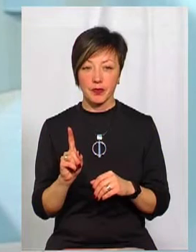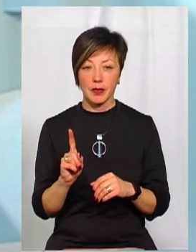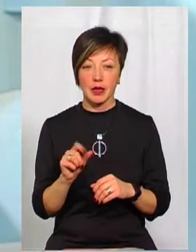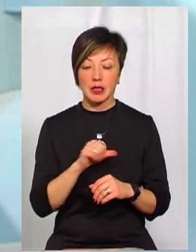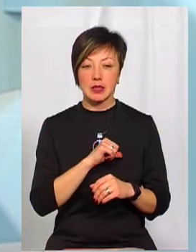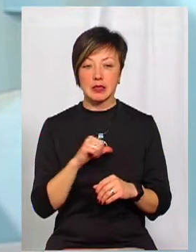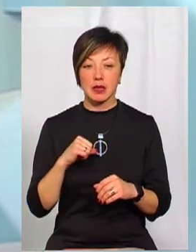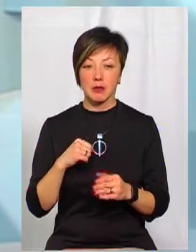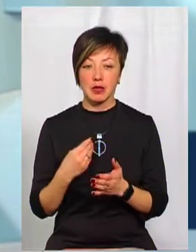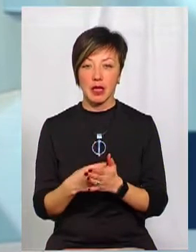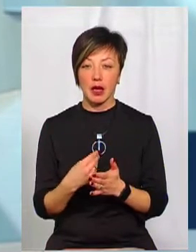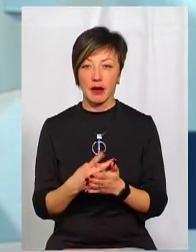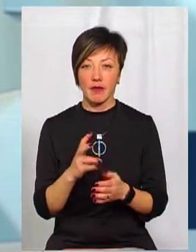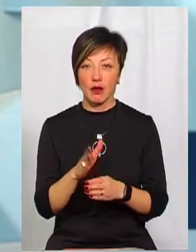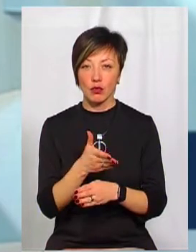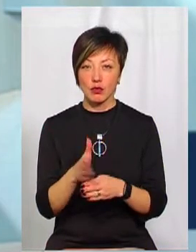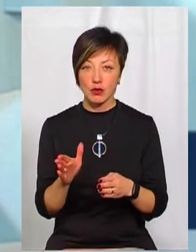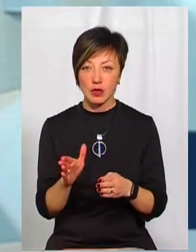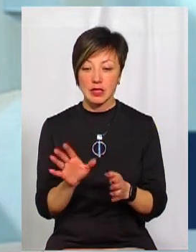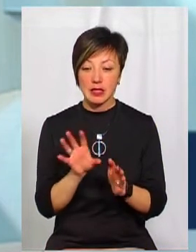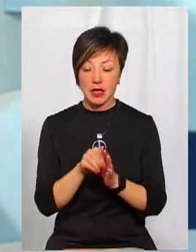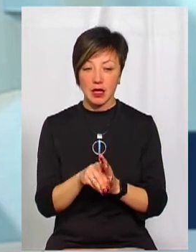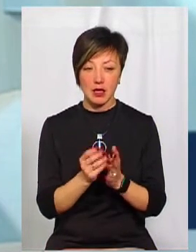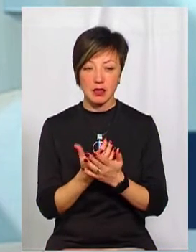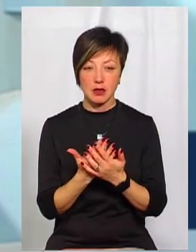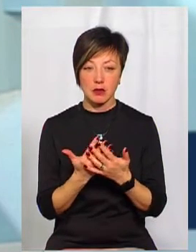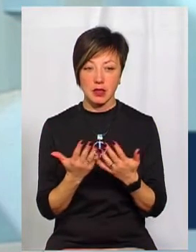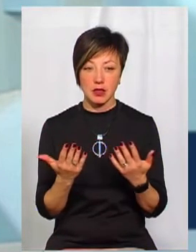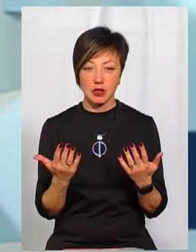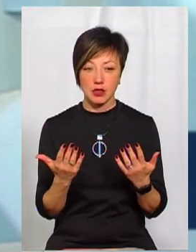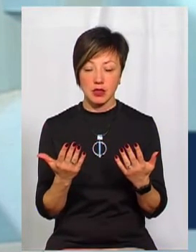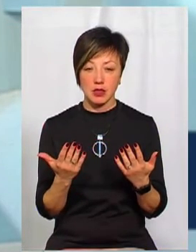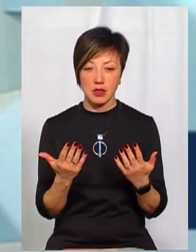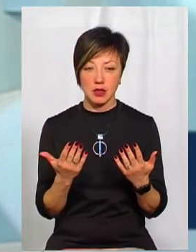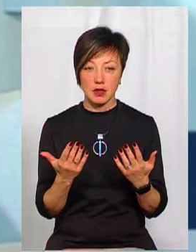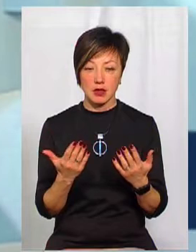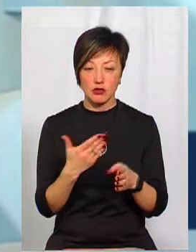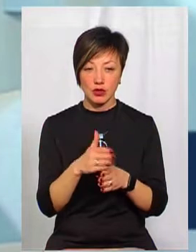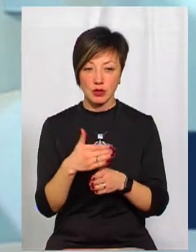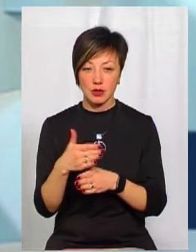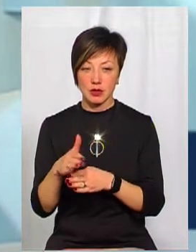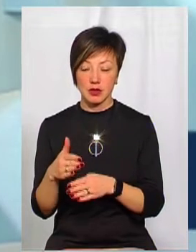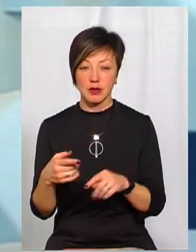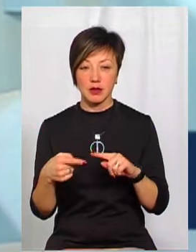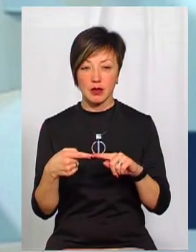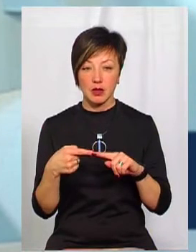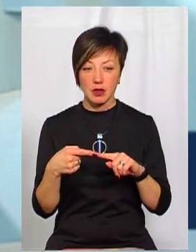сам тариф на розподіл складається з безлічі складових. Одна з них – це те, що ви сказали,